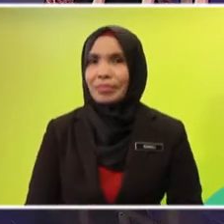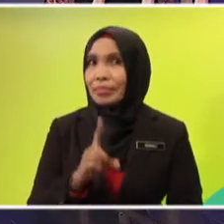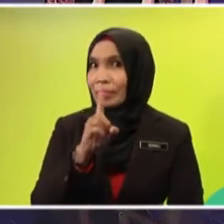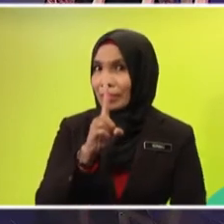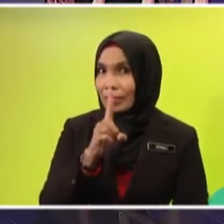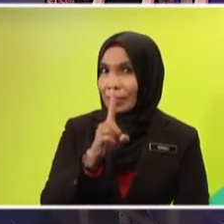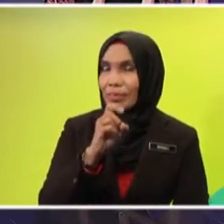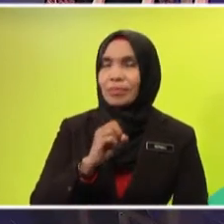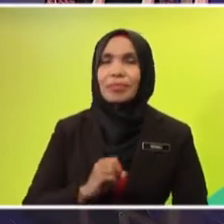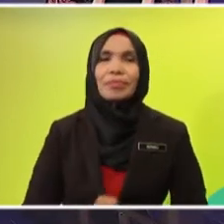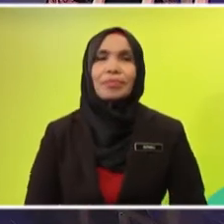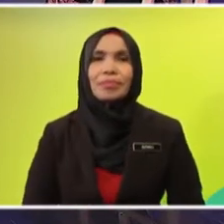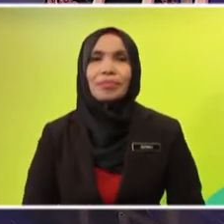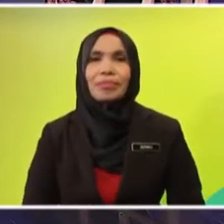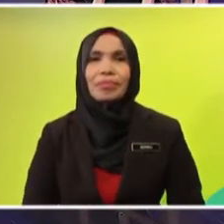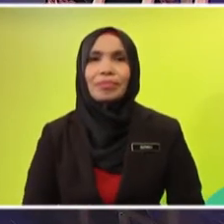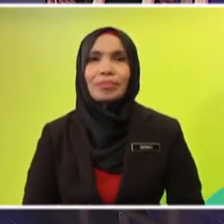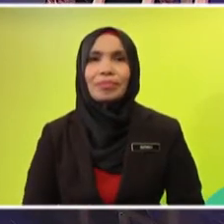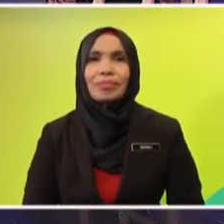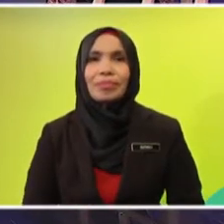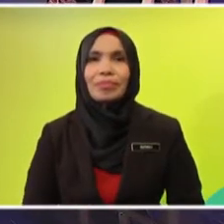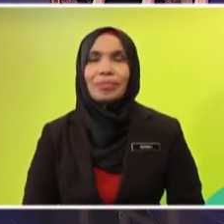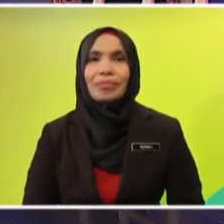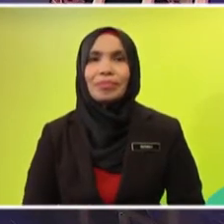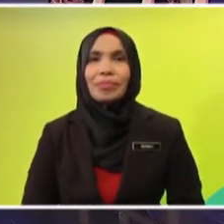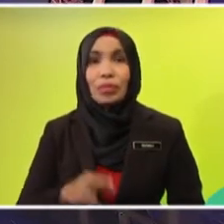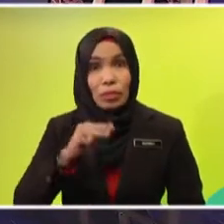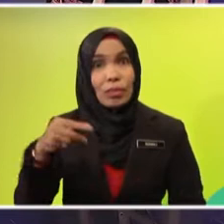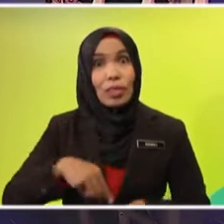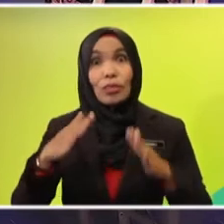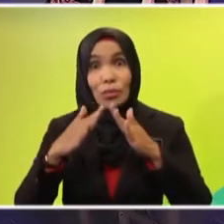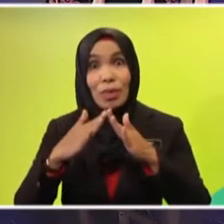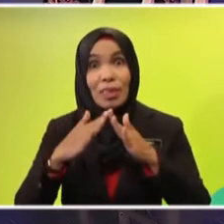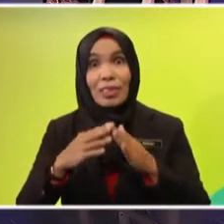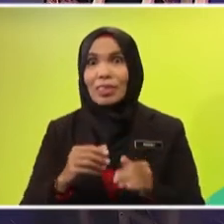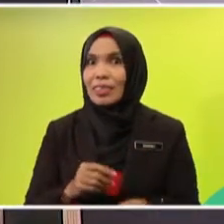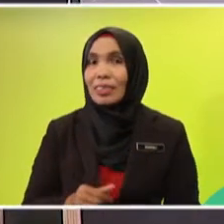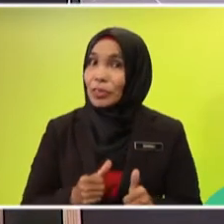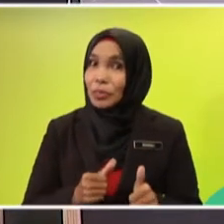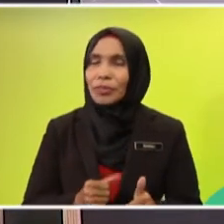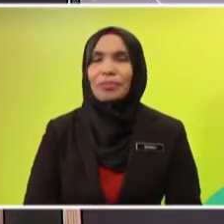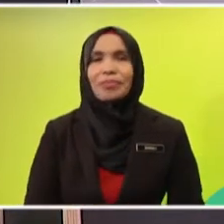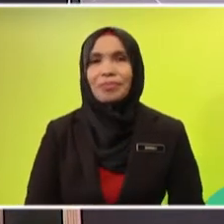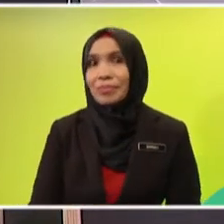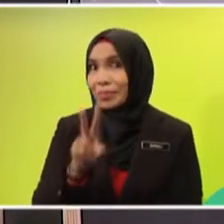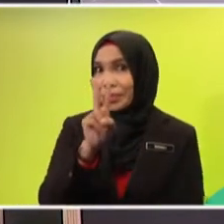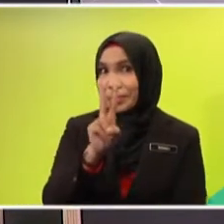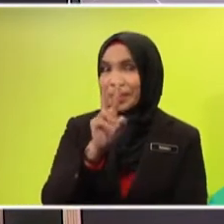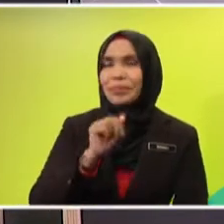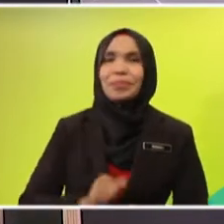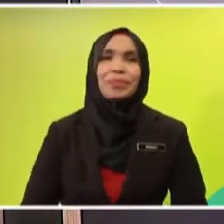11 Ki baik-baik di rumah pembeli ikut bersama terusnya 22